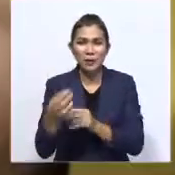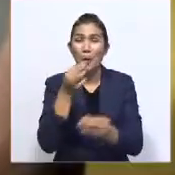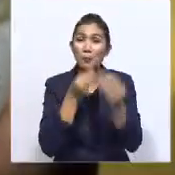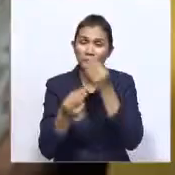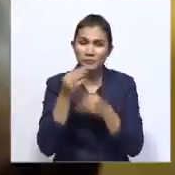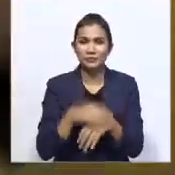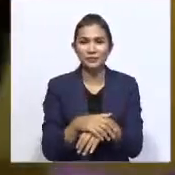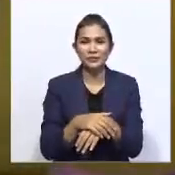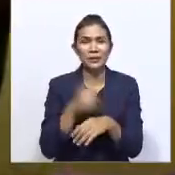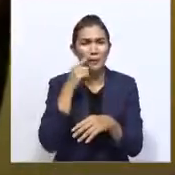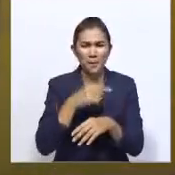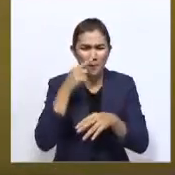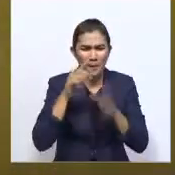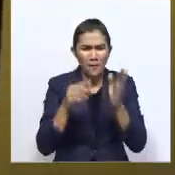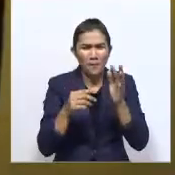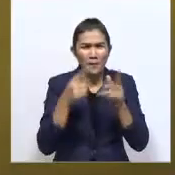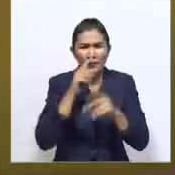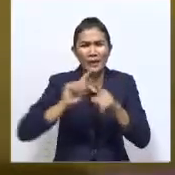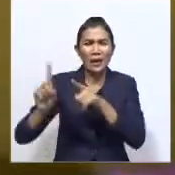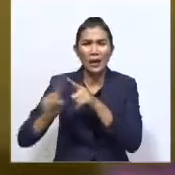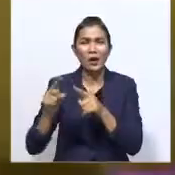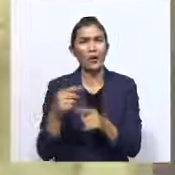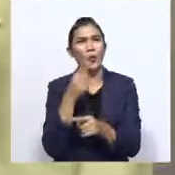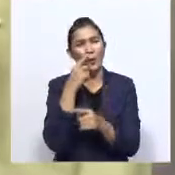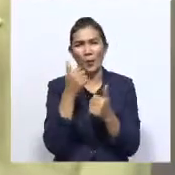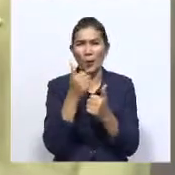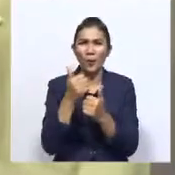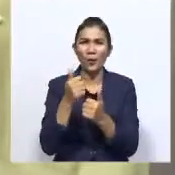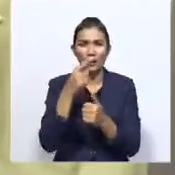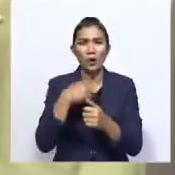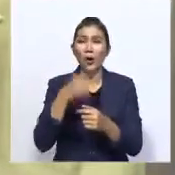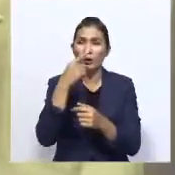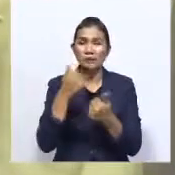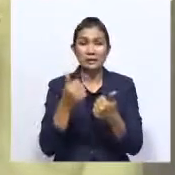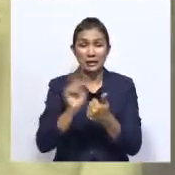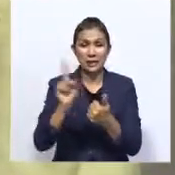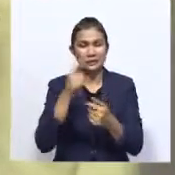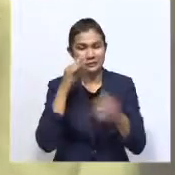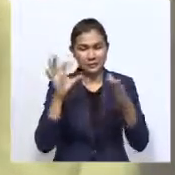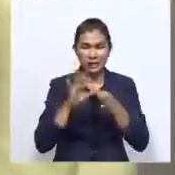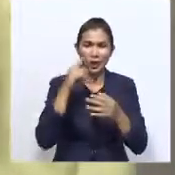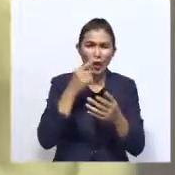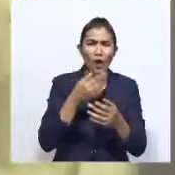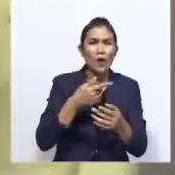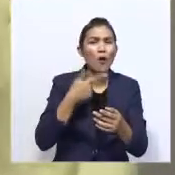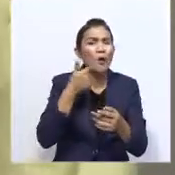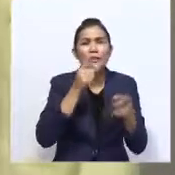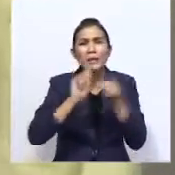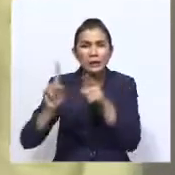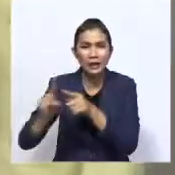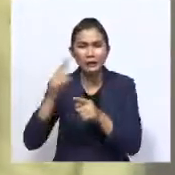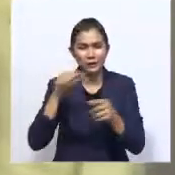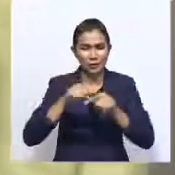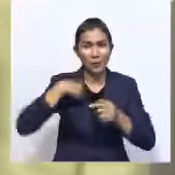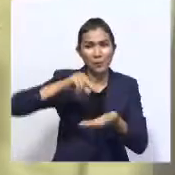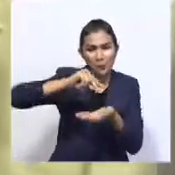นะ ใช่แมงสะอีสะดิ้งอย่างเงี้ยนะฮะแมงสะดิ้งอบกรอบนะครับซึ่งก็มีทั้งรสชีสรสราบแล้วก็รวมไปถึงร